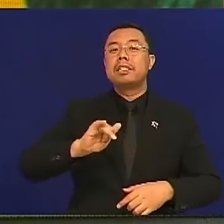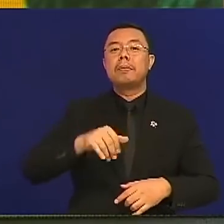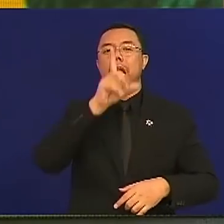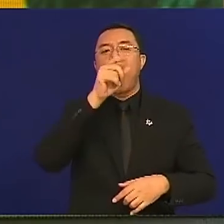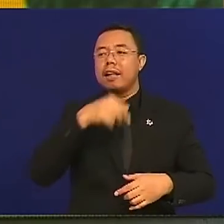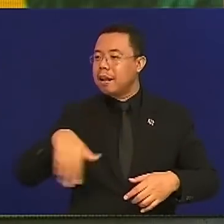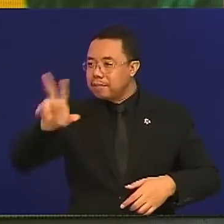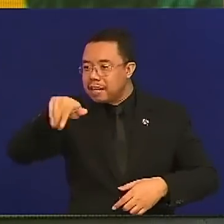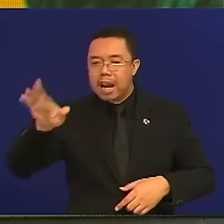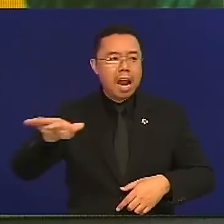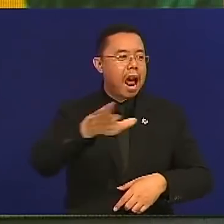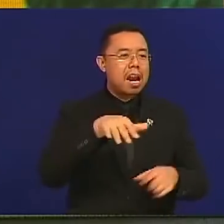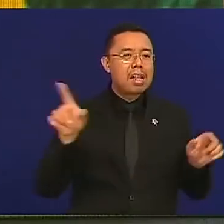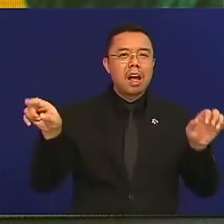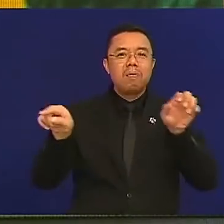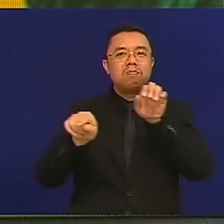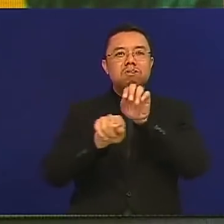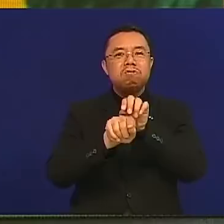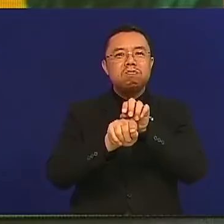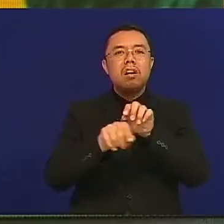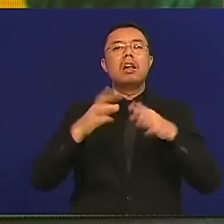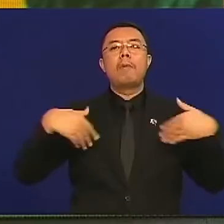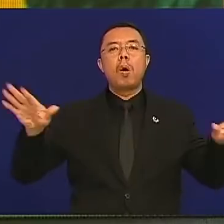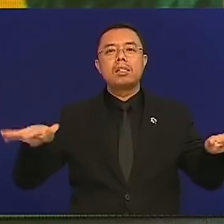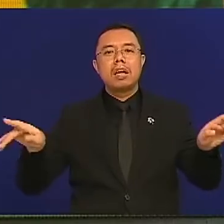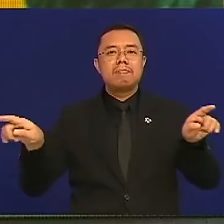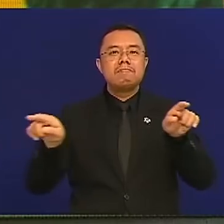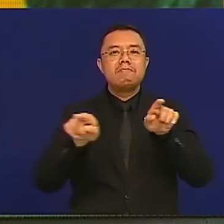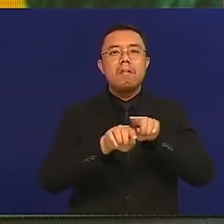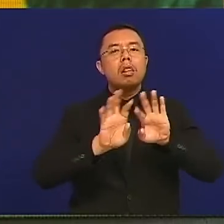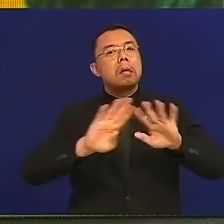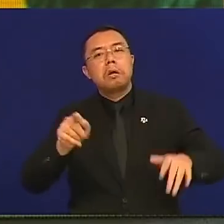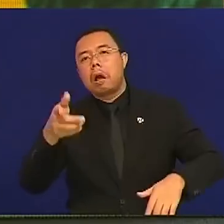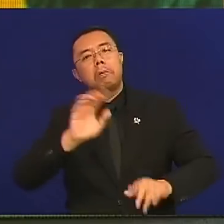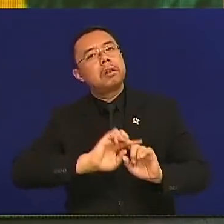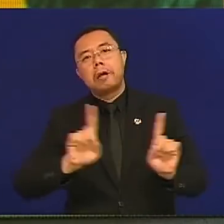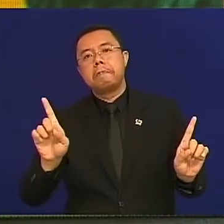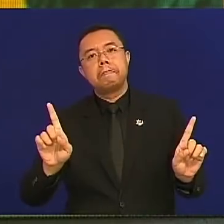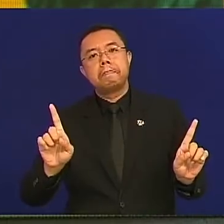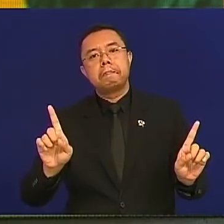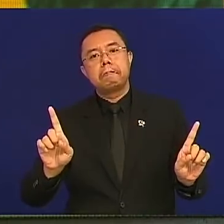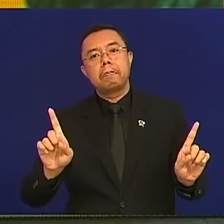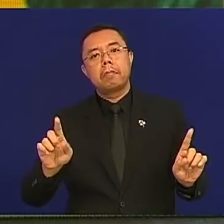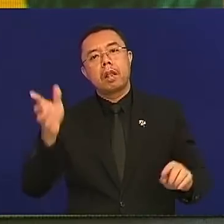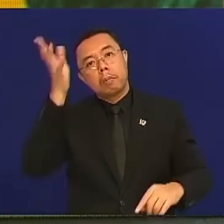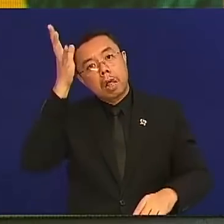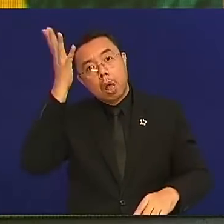ayam mengumpulkan anak-anaknya di bawah sayapnya, tetapi kamu tidak